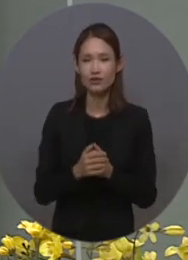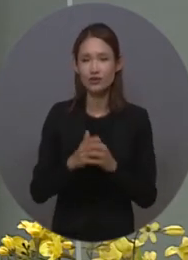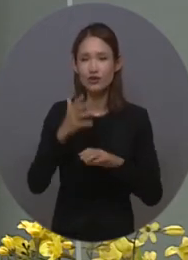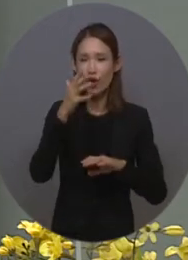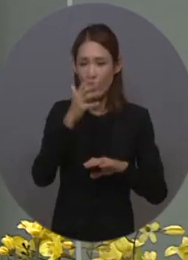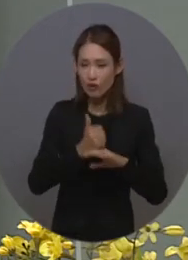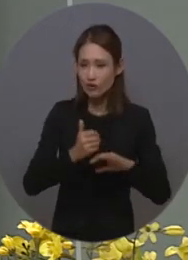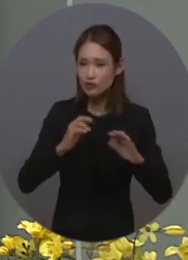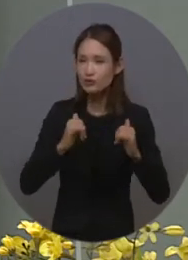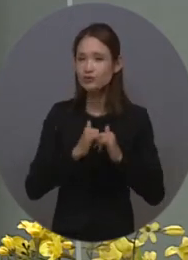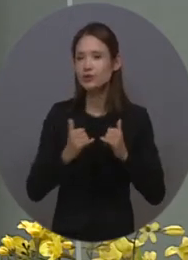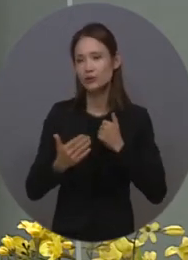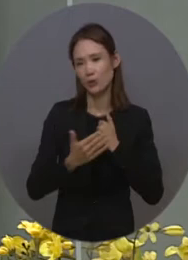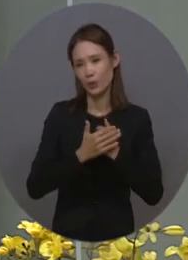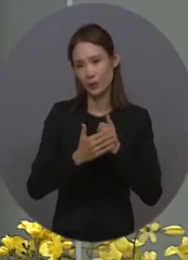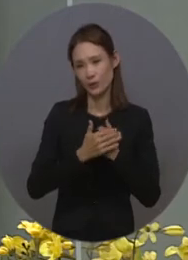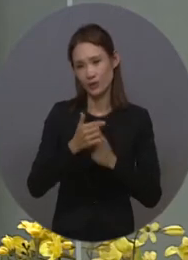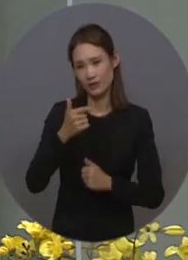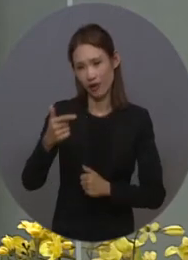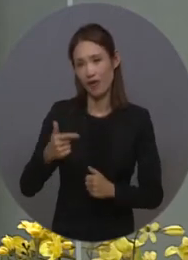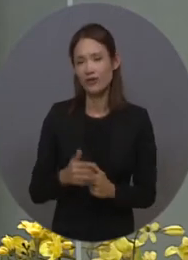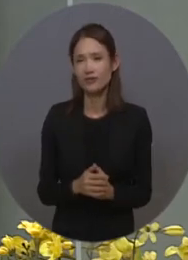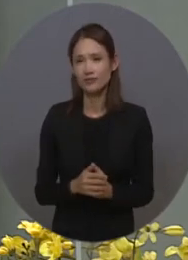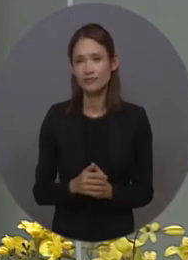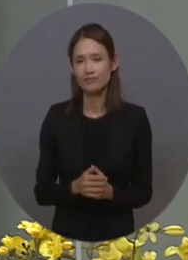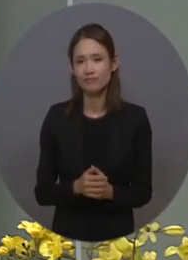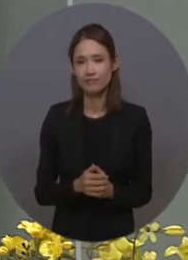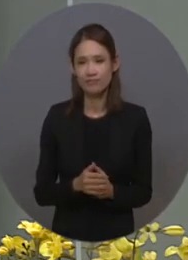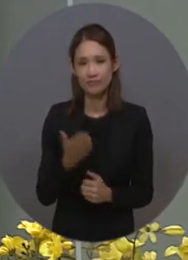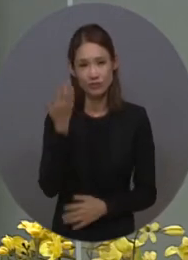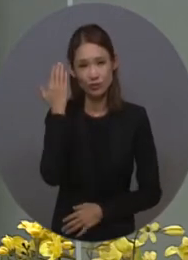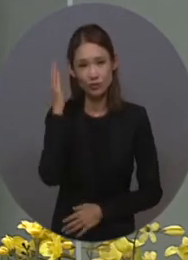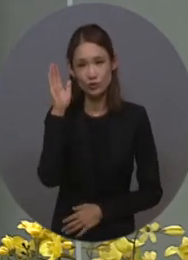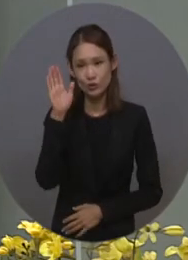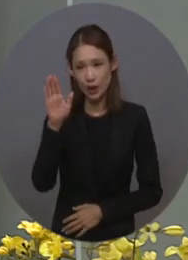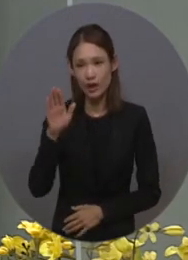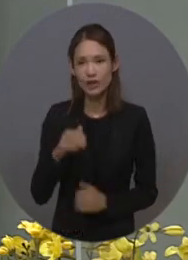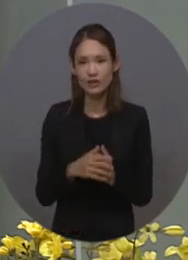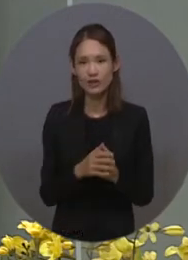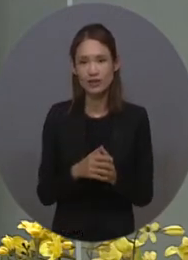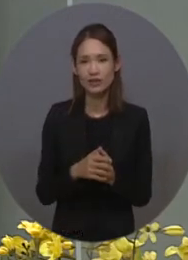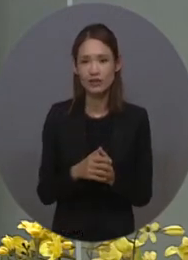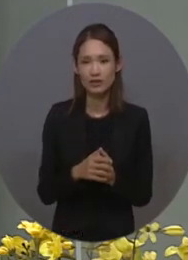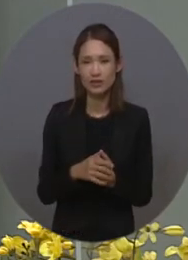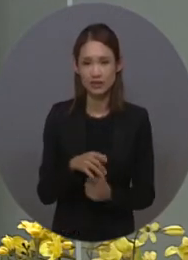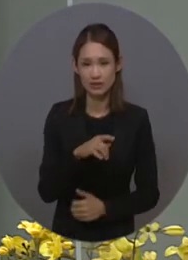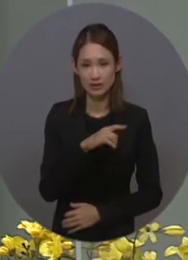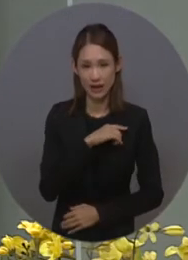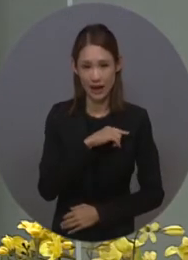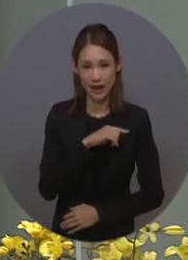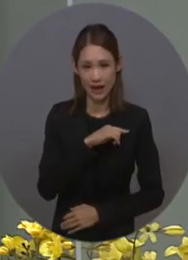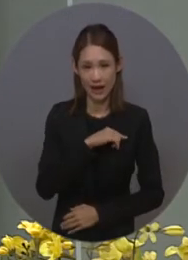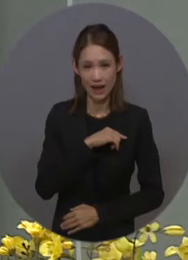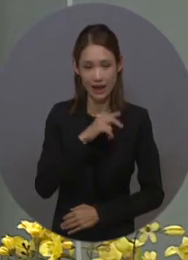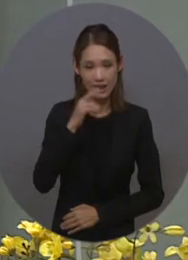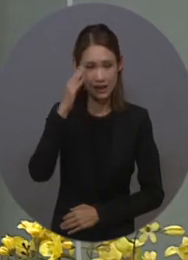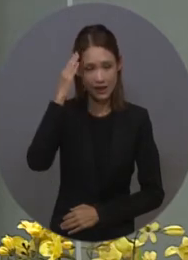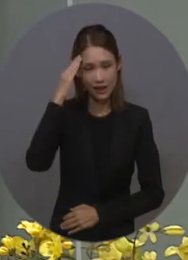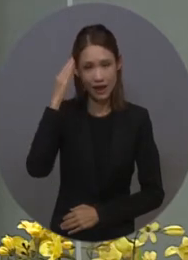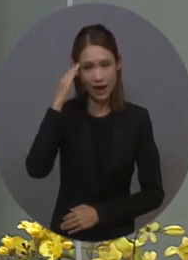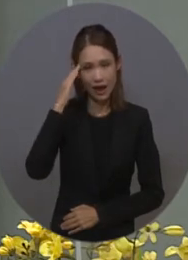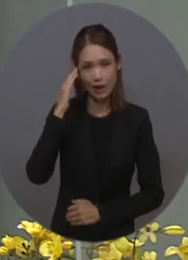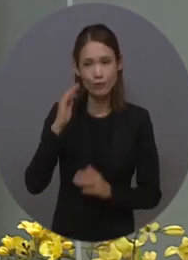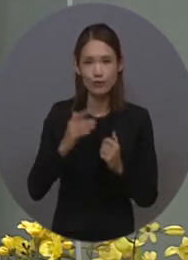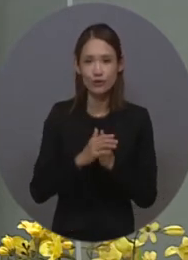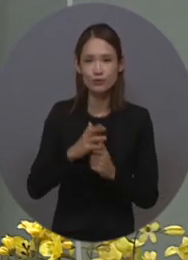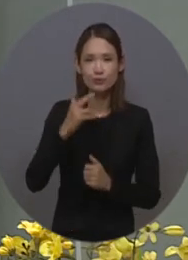국민들한테 또 도움이 되는 거잖아요. 그렇게 네, 되면. 네. 네. 근데 최근에 또 가장 우리 대한민국에서 지금